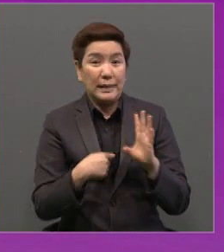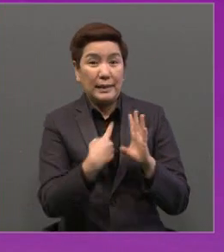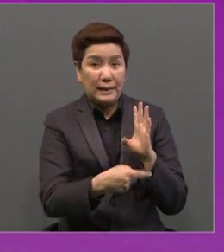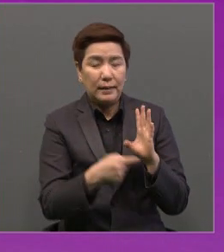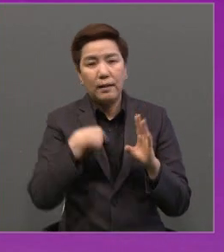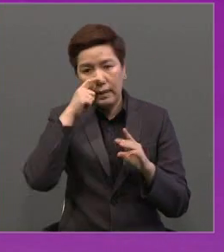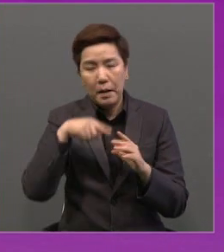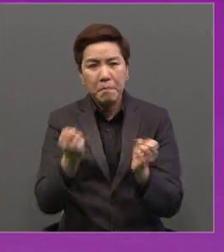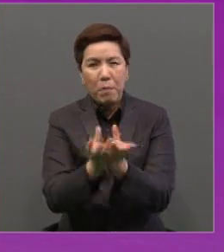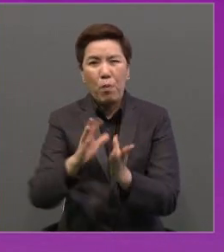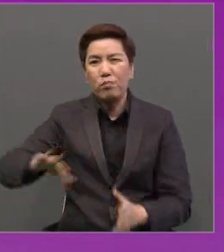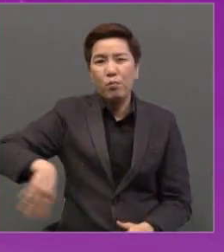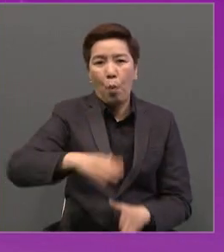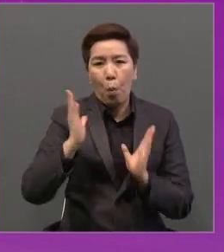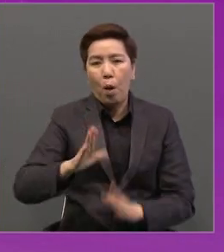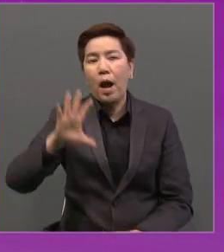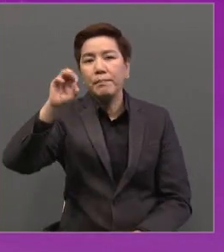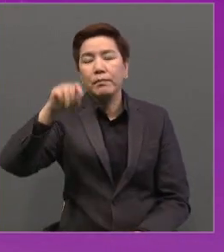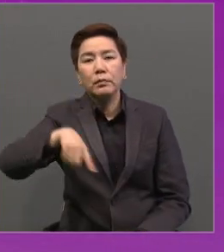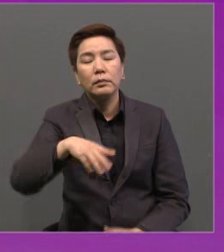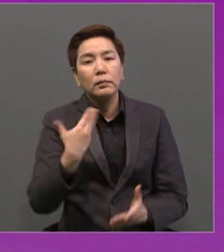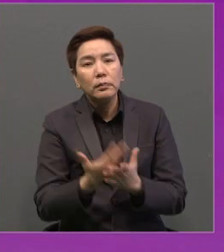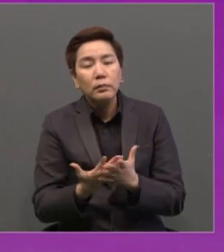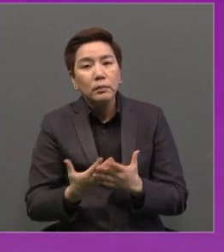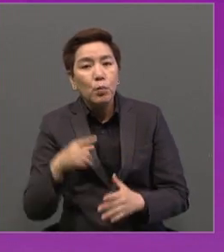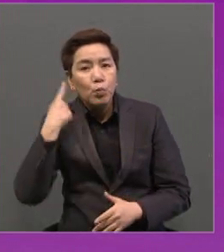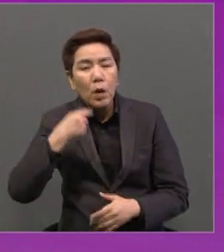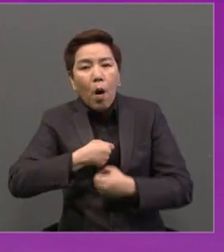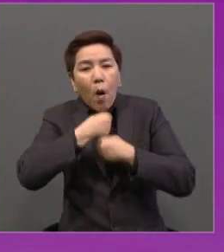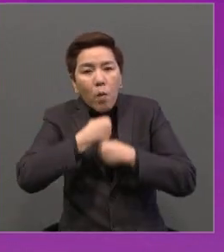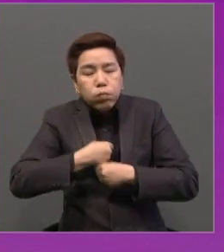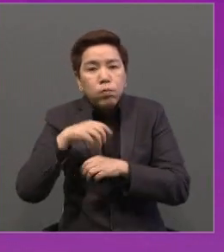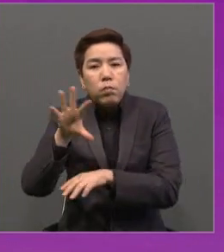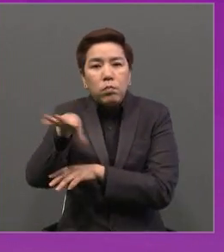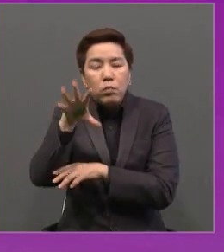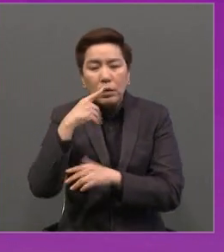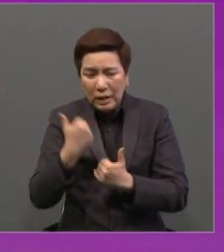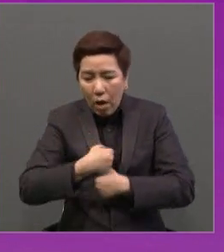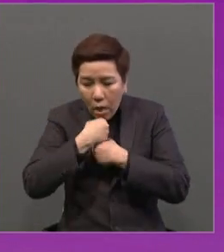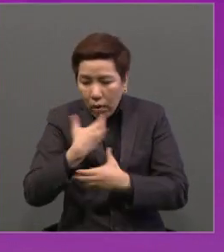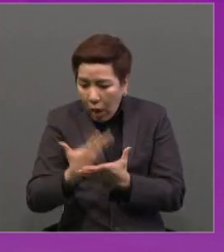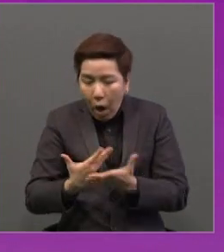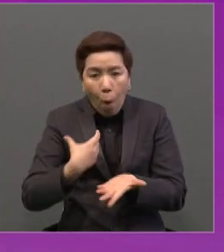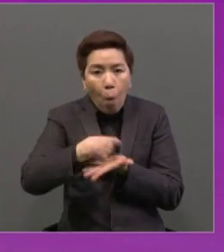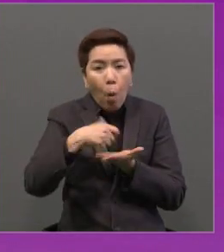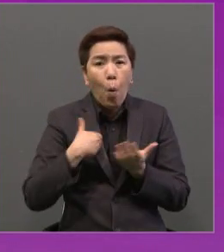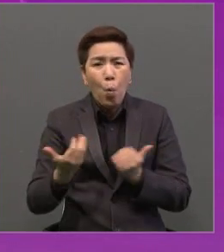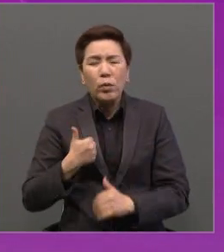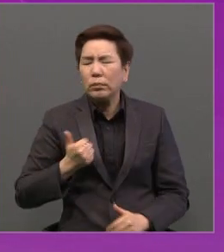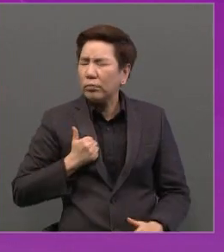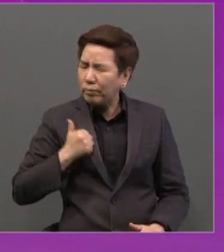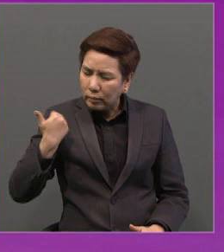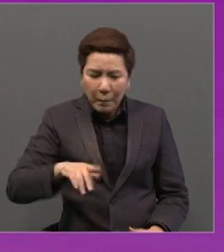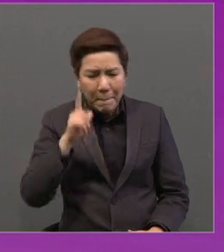ายชาวไทยมีกว่า50คนบางรายเนี่ยเป็นหญิงสูงวัยมาโดนหลอกเอาตอนสูงอายุแล้วลูกนี่แหละที่ทน